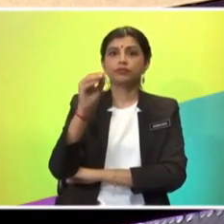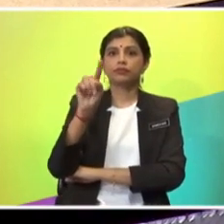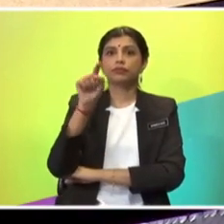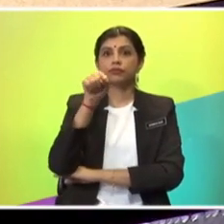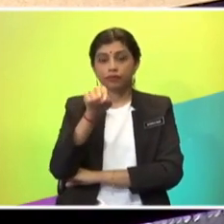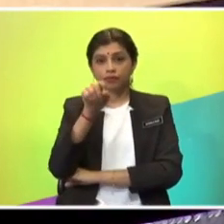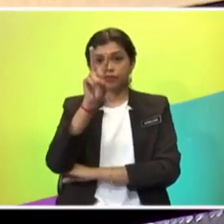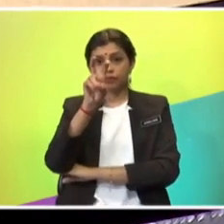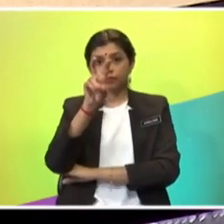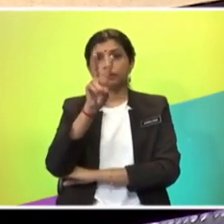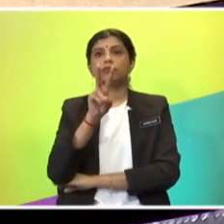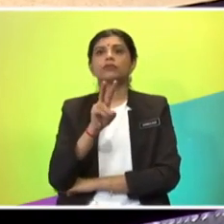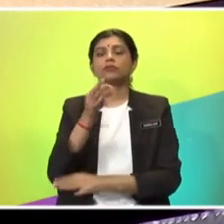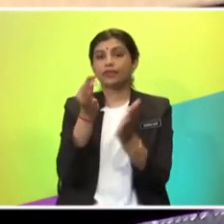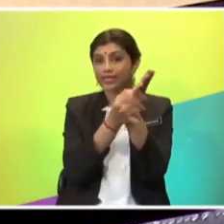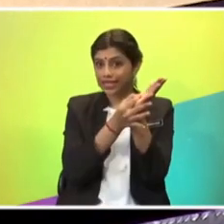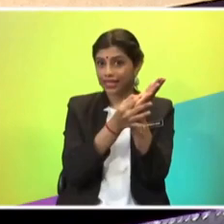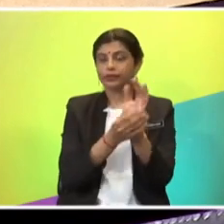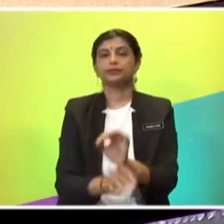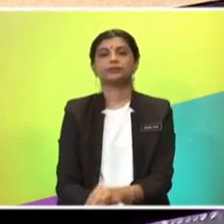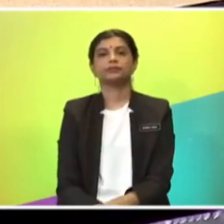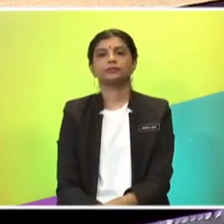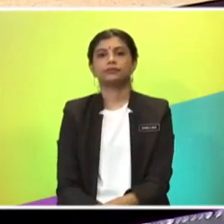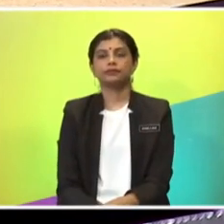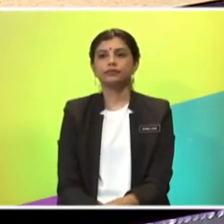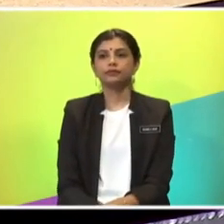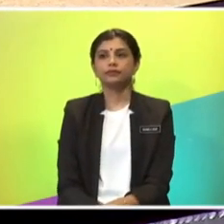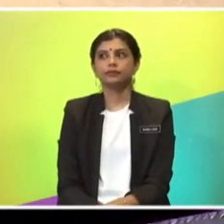titik 20 sen.